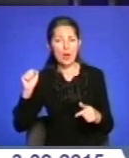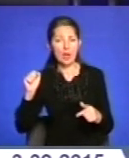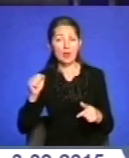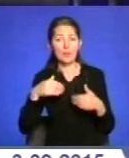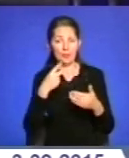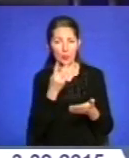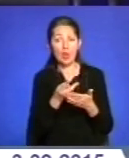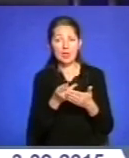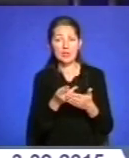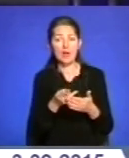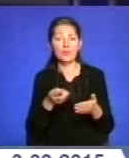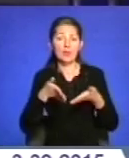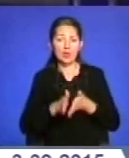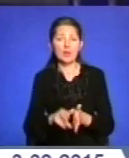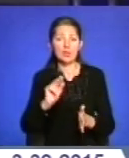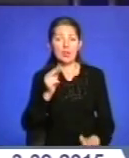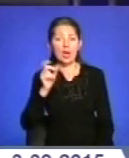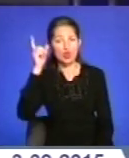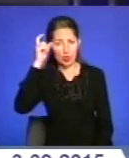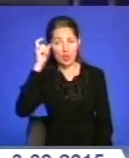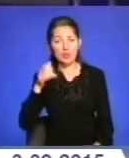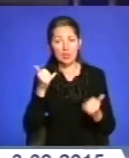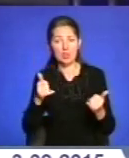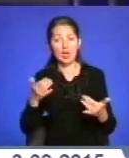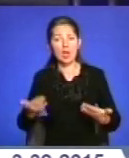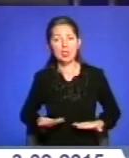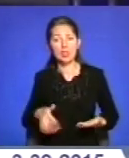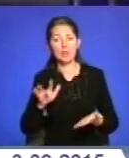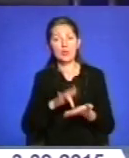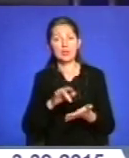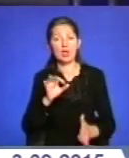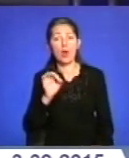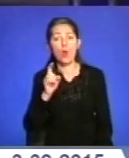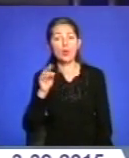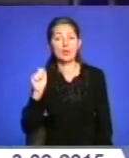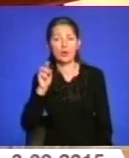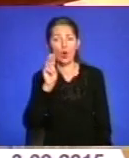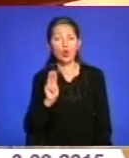а зараз житель міста Охтирка, що на Сумщині. Розповідає Оксана Павлишин.